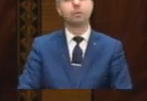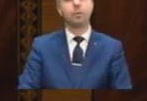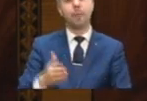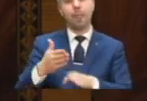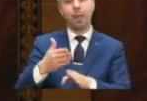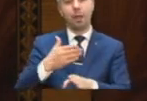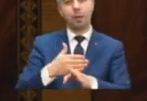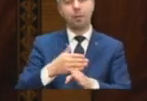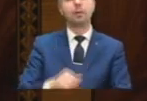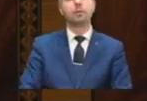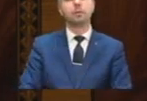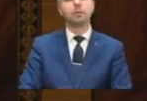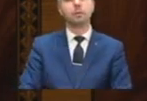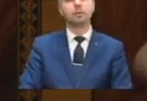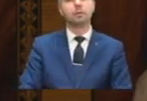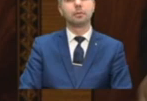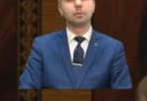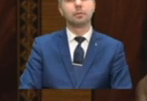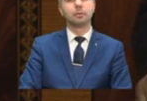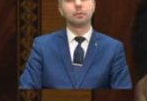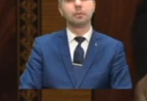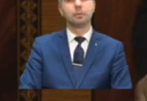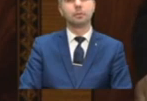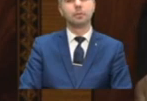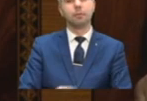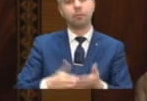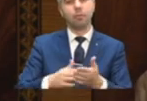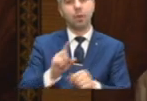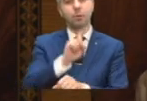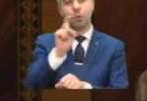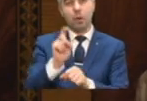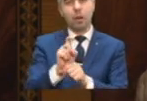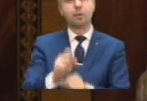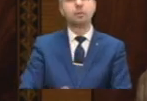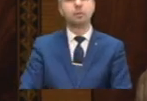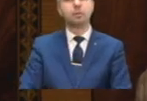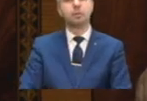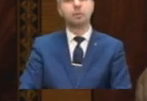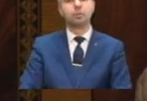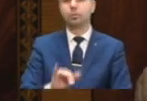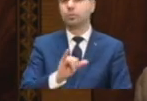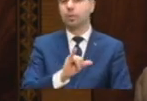ما ندخل في السؤال،